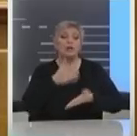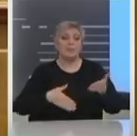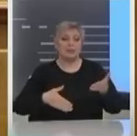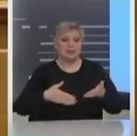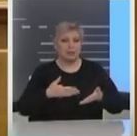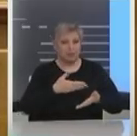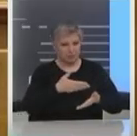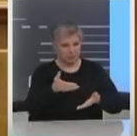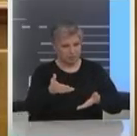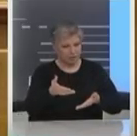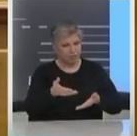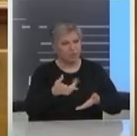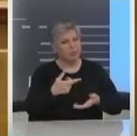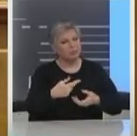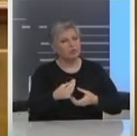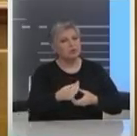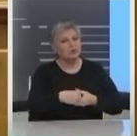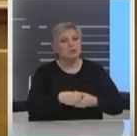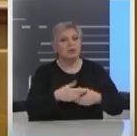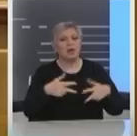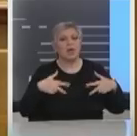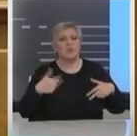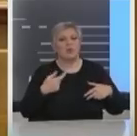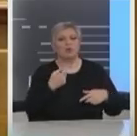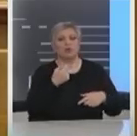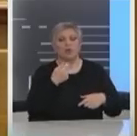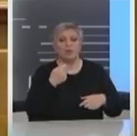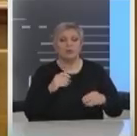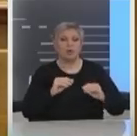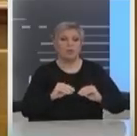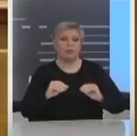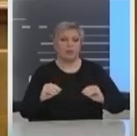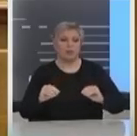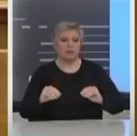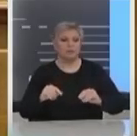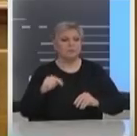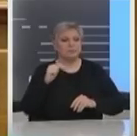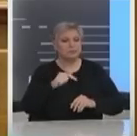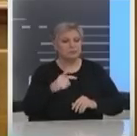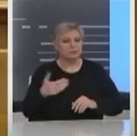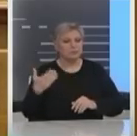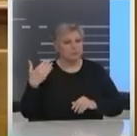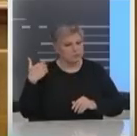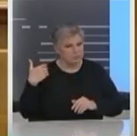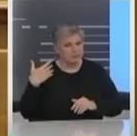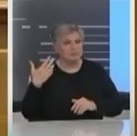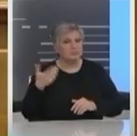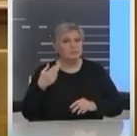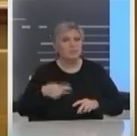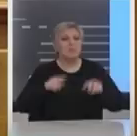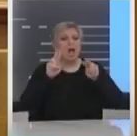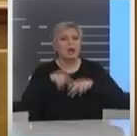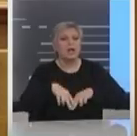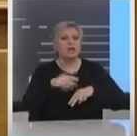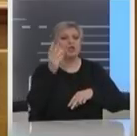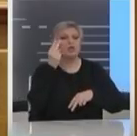συμπεριλαμβανομένων και των Υπουργών Οικονομικών και Παιδείας, δεν είχαν στο παρελθόν καμία δυσκολία να αναγνωρίσουν τα Σκόπια